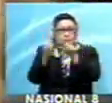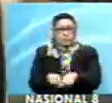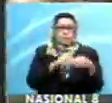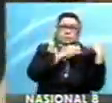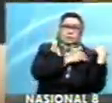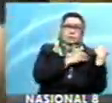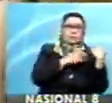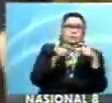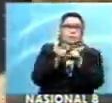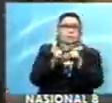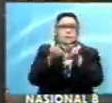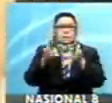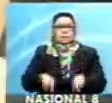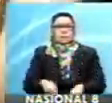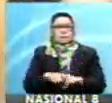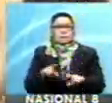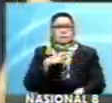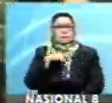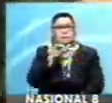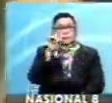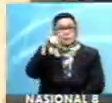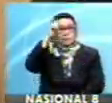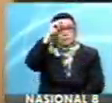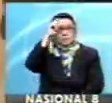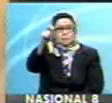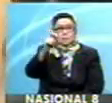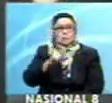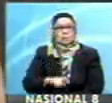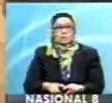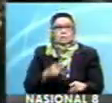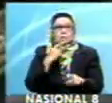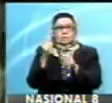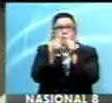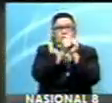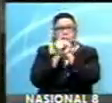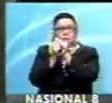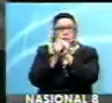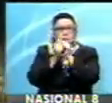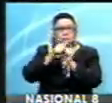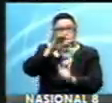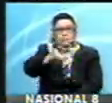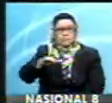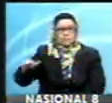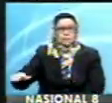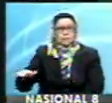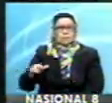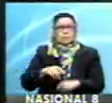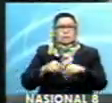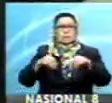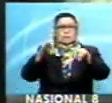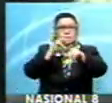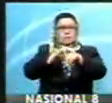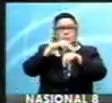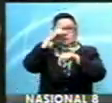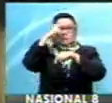sahaja yang di-pertuan muda Terengganu Tengku Mohamad Ismail Sultan Mizan Zainal Abidin bersama kekanda dan kedua adindanya meluangkan masa